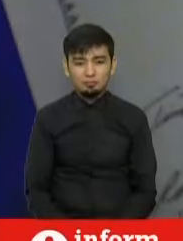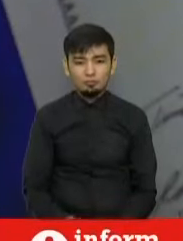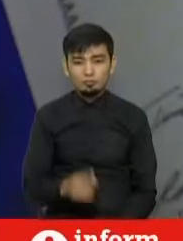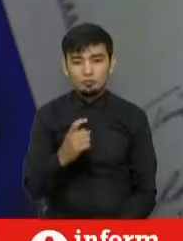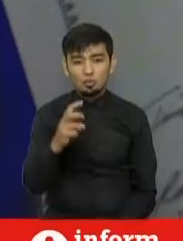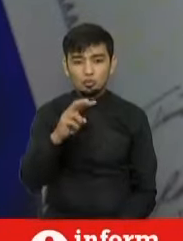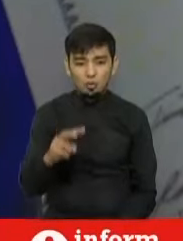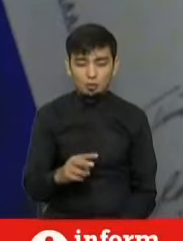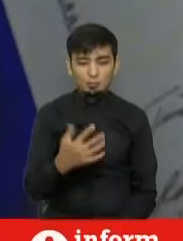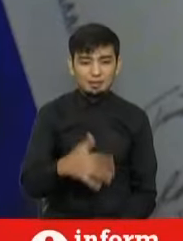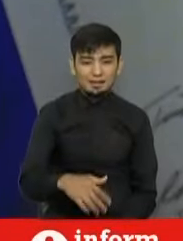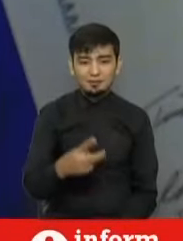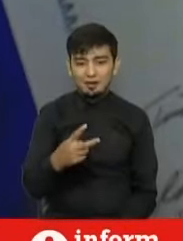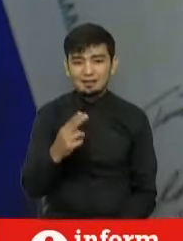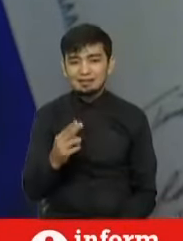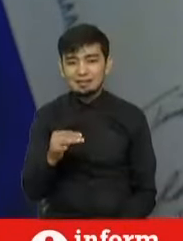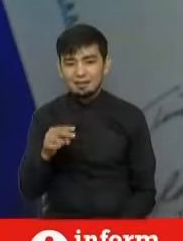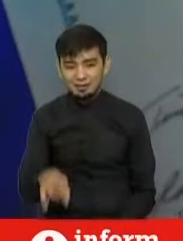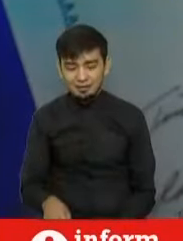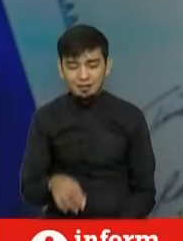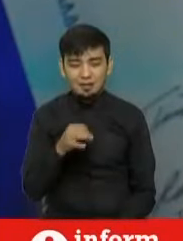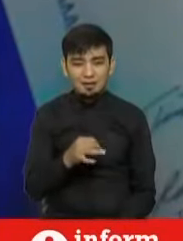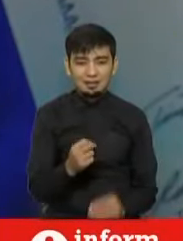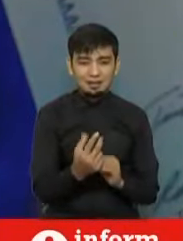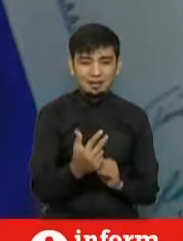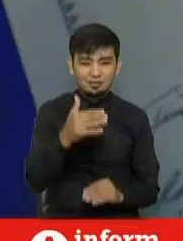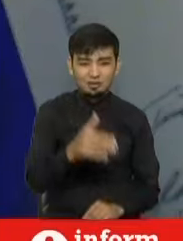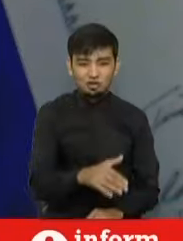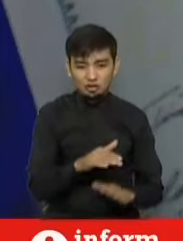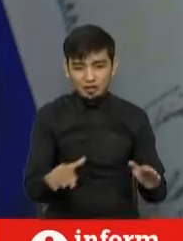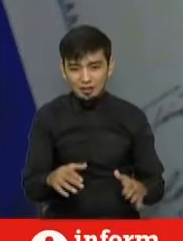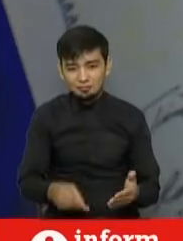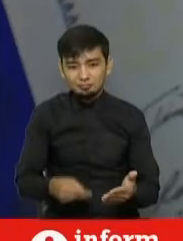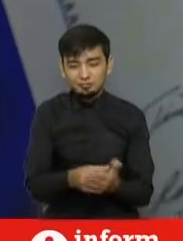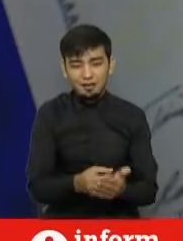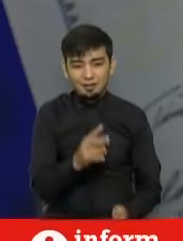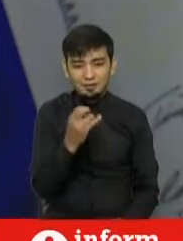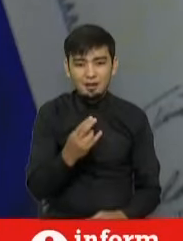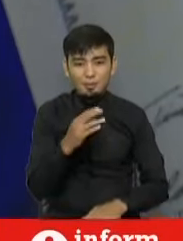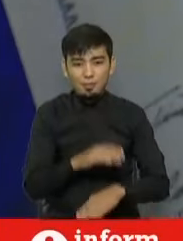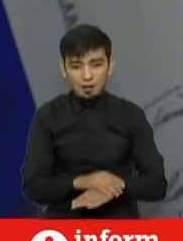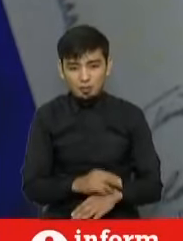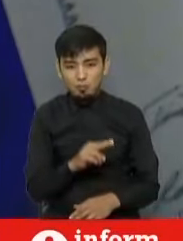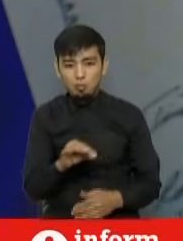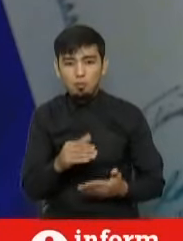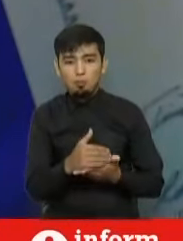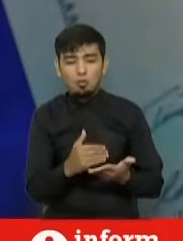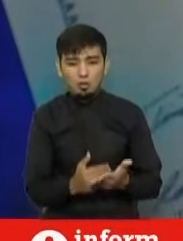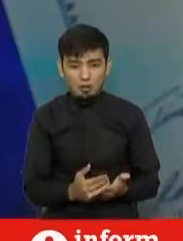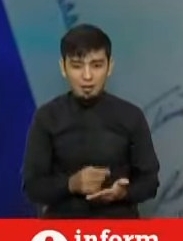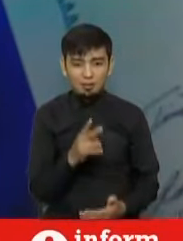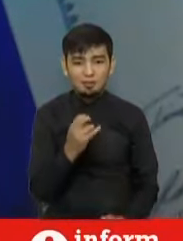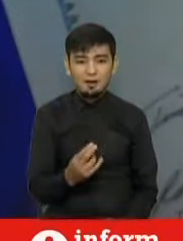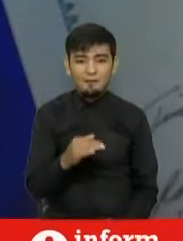100 долларов 52 цента. Почти 13 тысяч детей воспользовались выплатой из Национального фонда по программе «Нацфонд